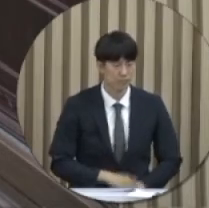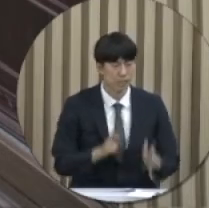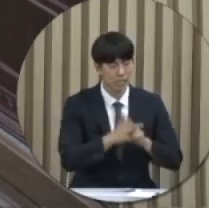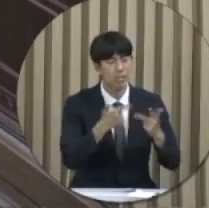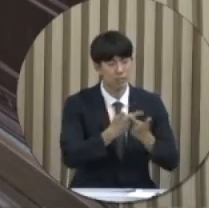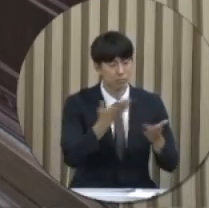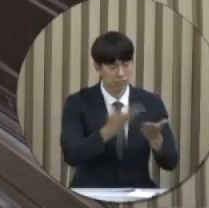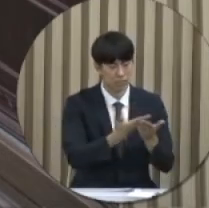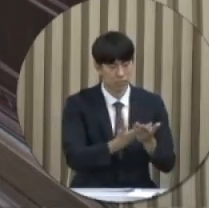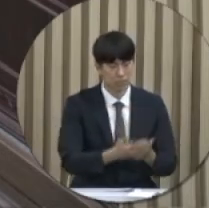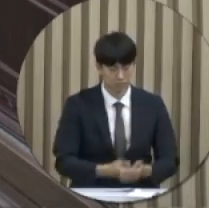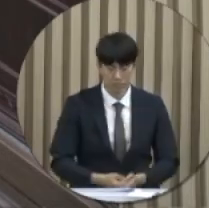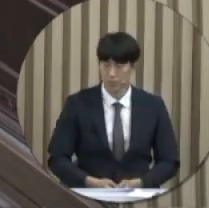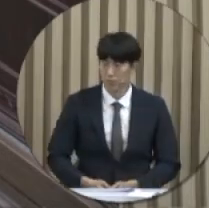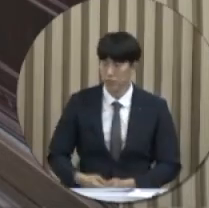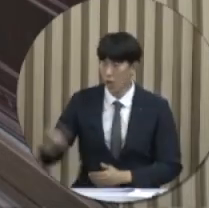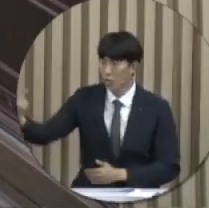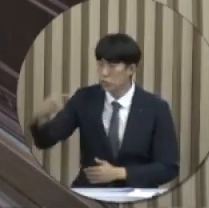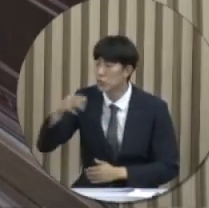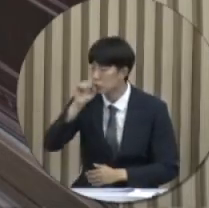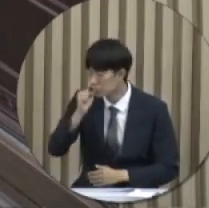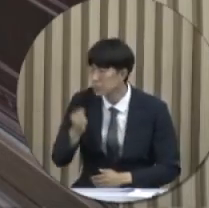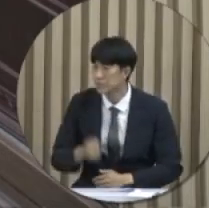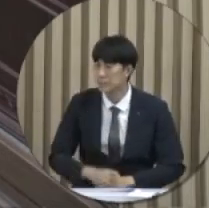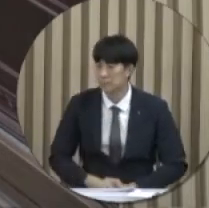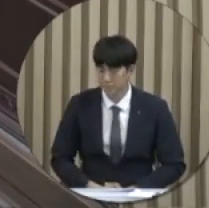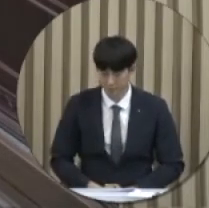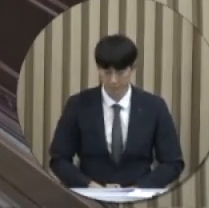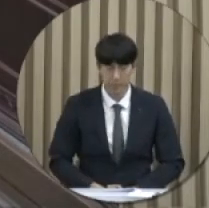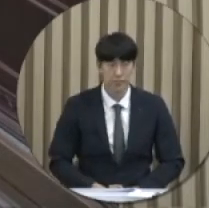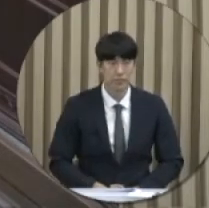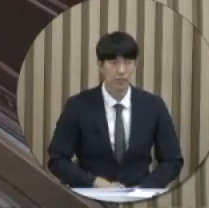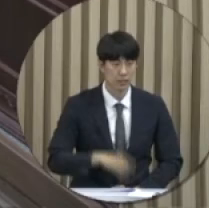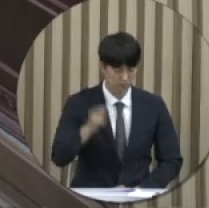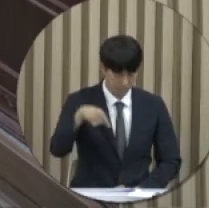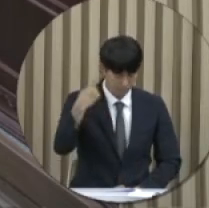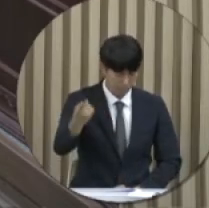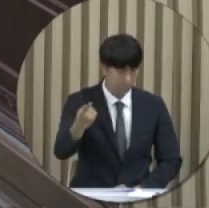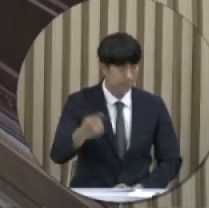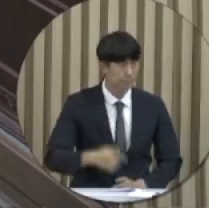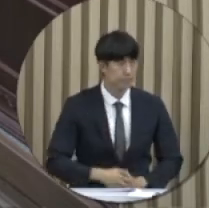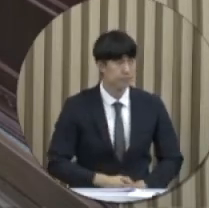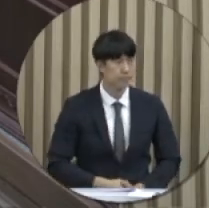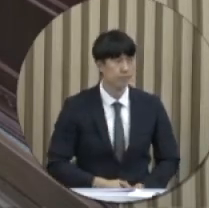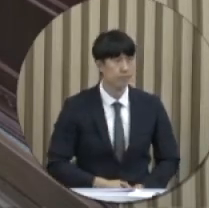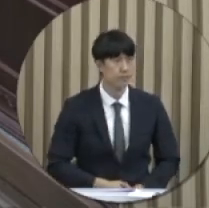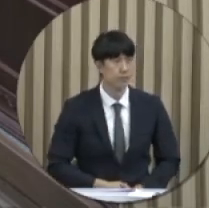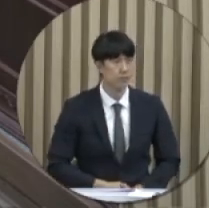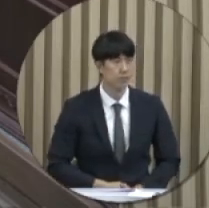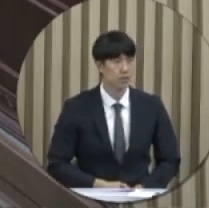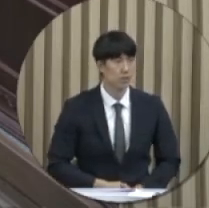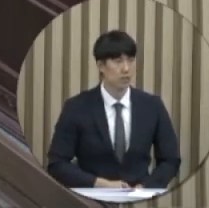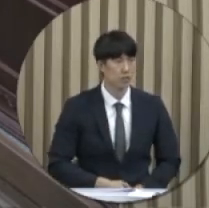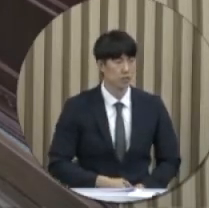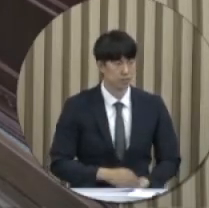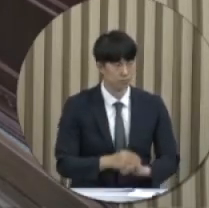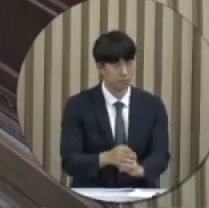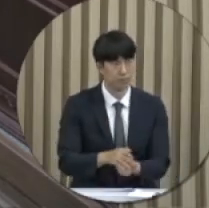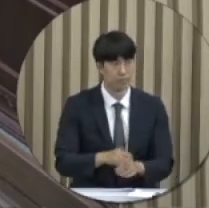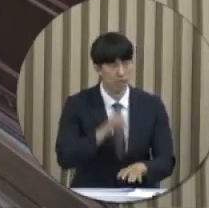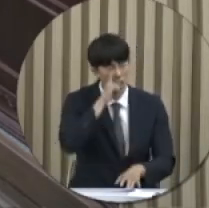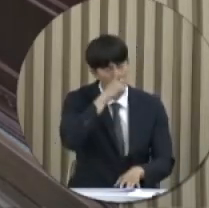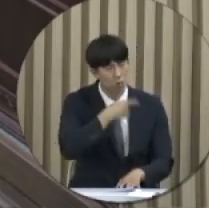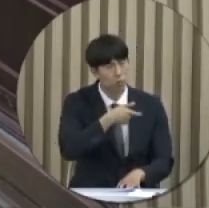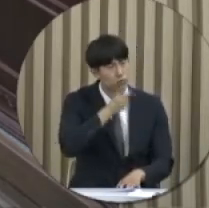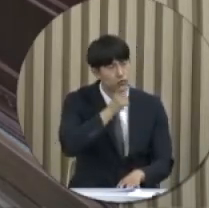해주시길 부탁드리겠습니다. 네, 좋은 지적이라고 생각합니다. 네. 뭐 다음은 이 하수종말 처리장에